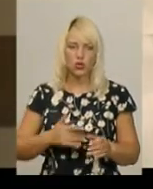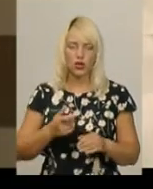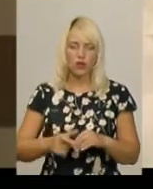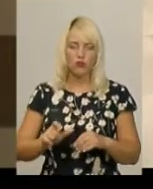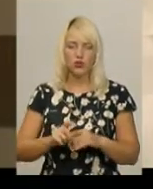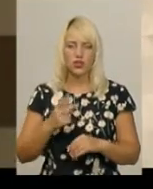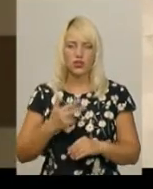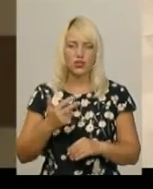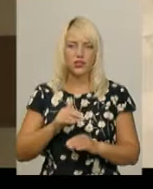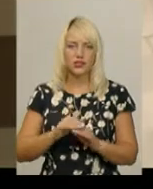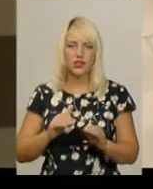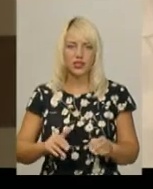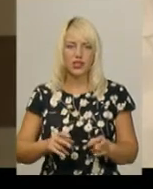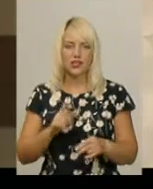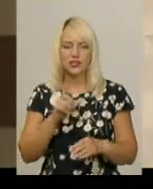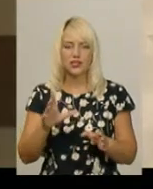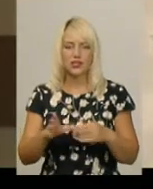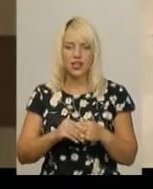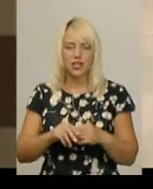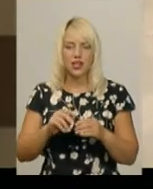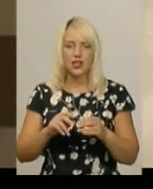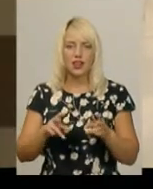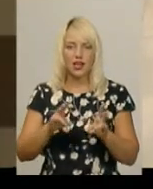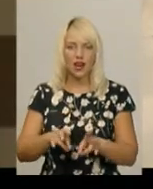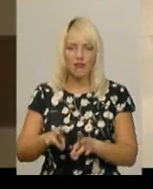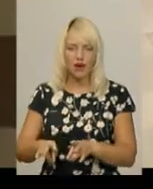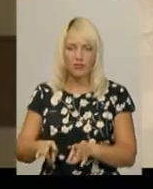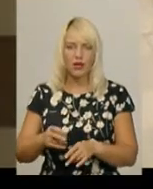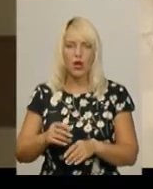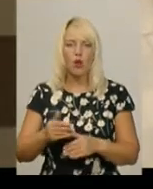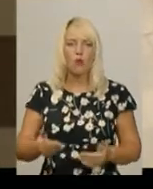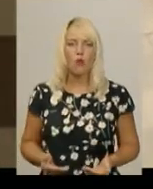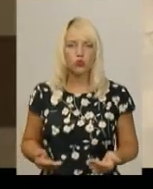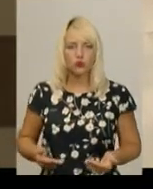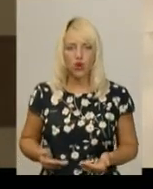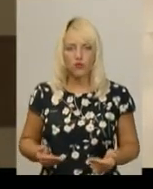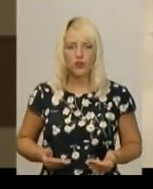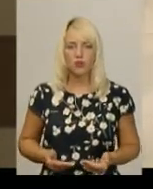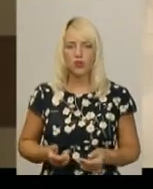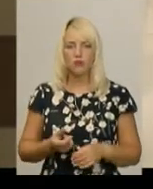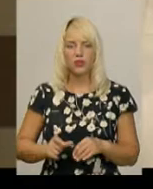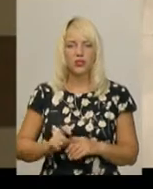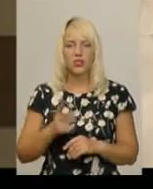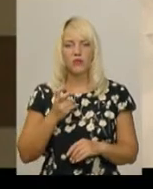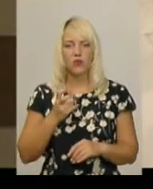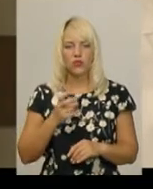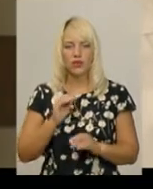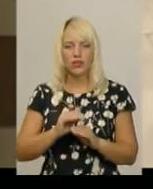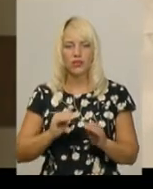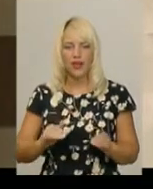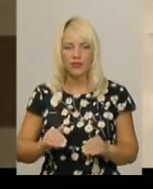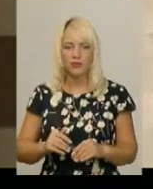30 дітей з травми побутовими, як ми кажемо, більше 200 дітей,